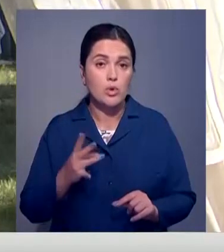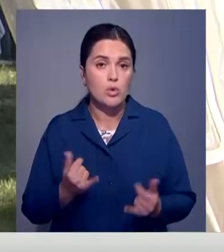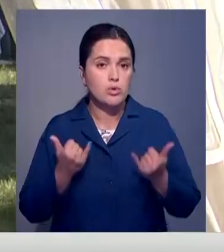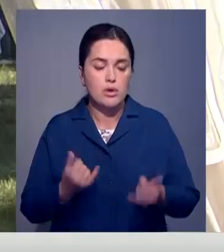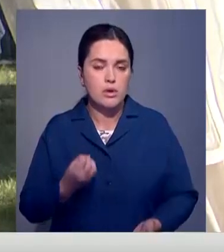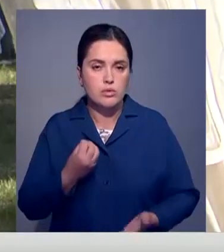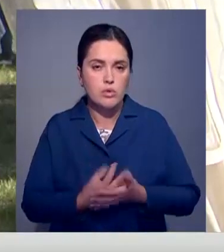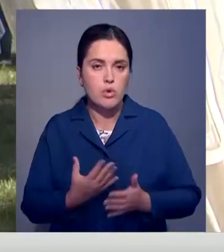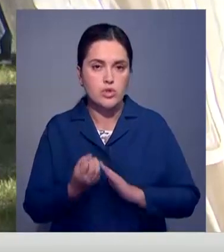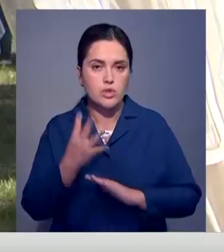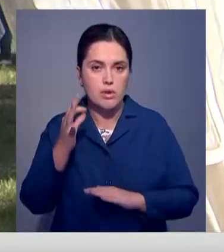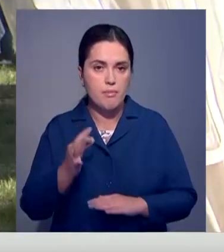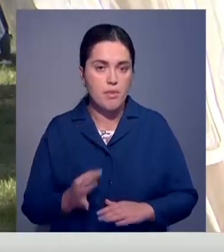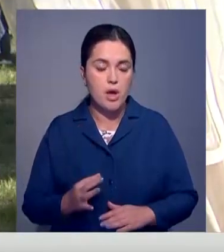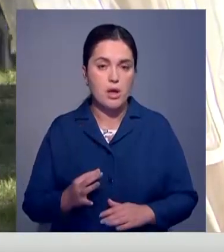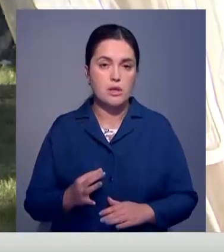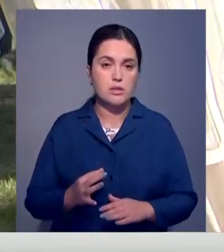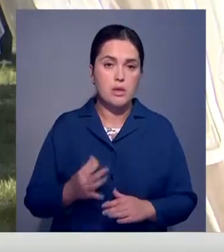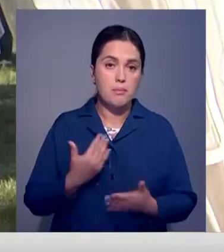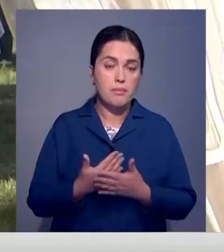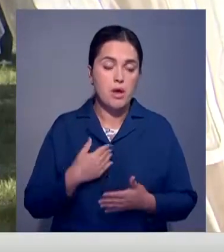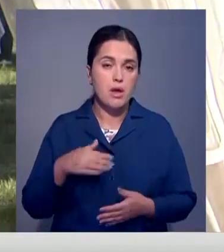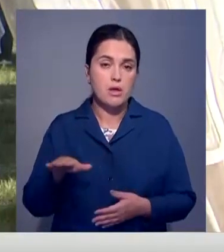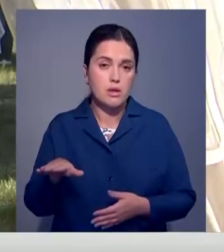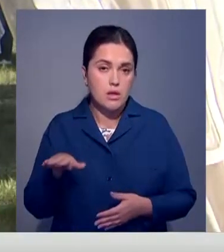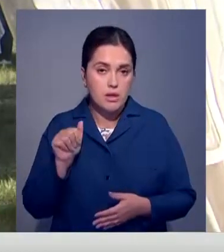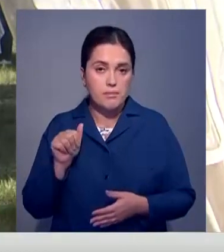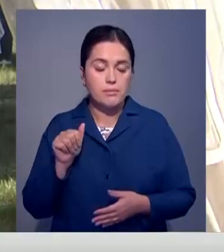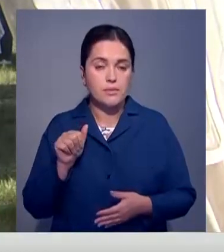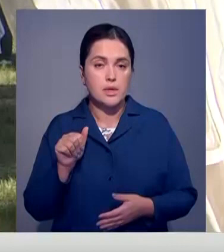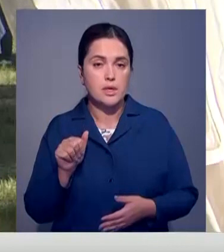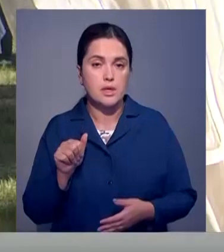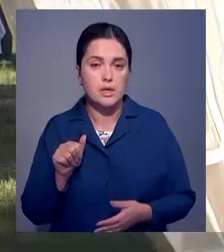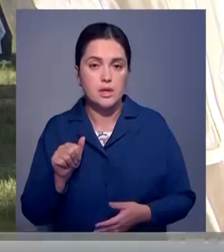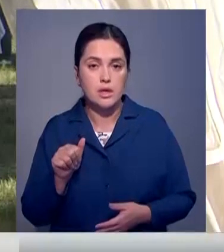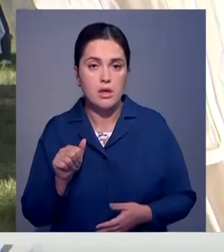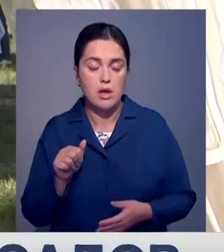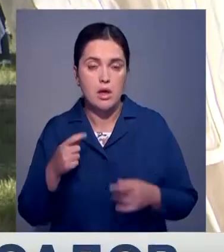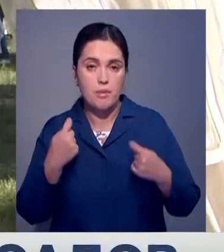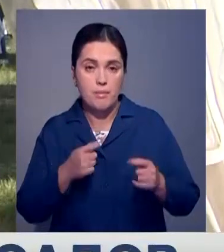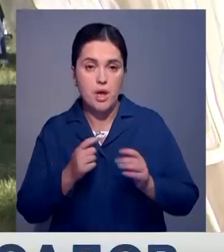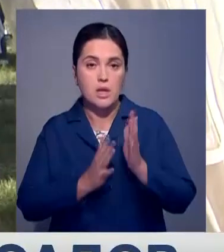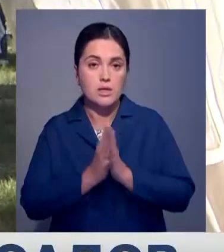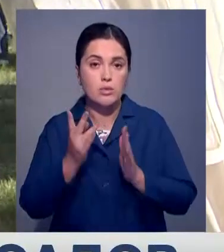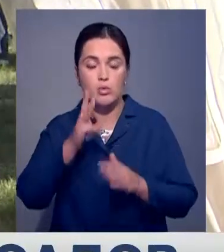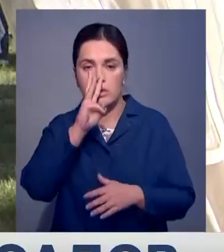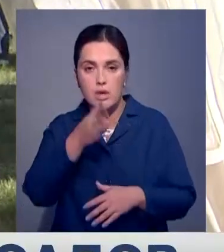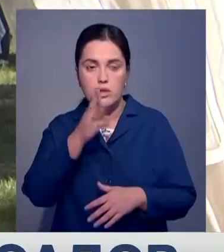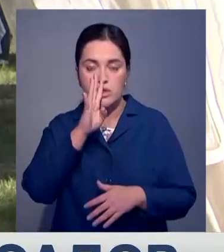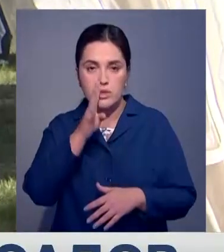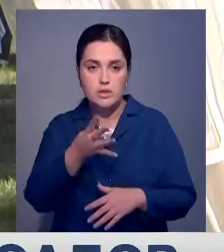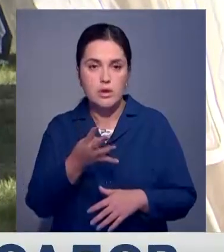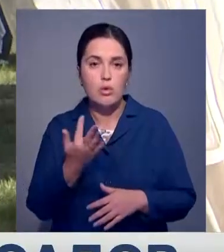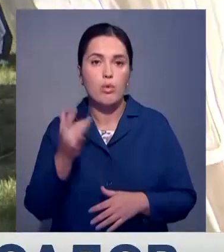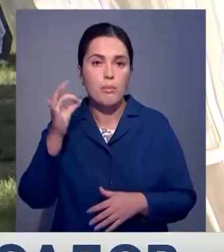14%, это представьте себе, чтобы подготовить, реализовать, к реализации саженцев требуется 3-4 года. Это